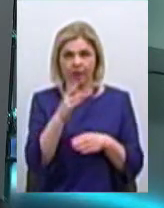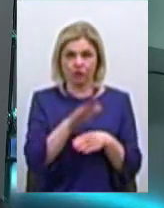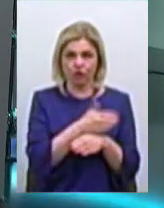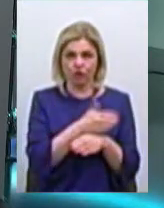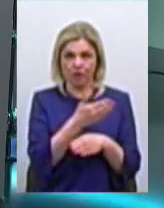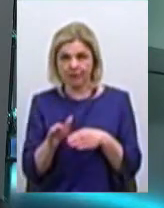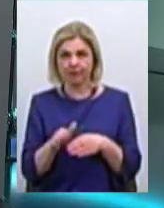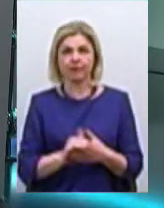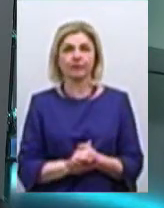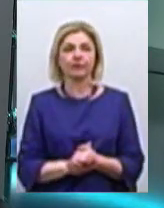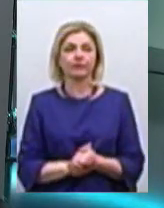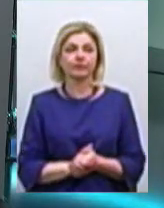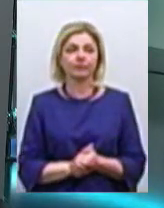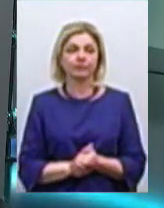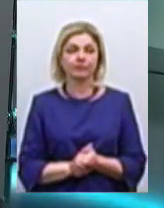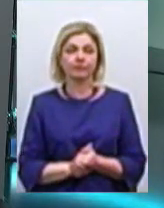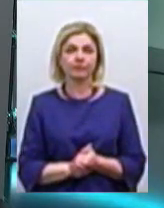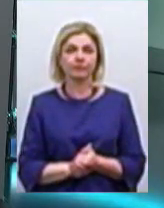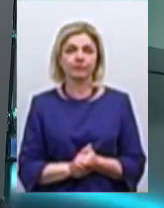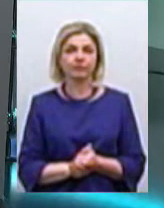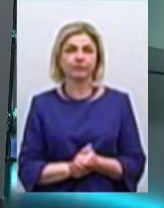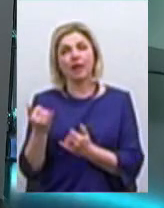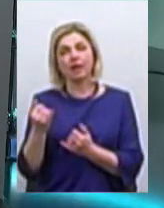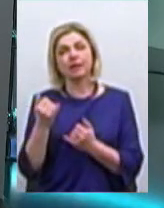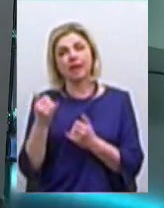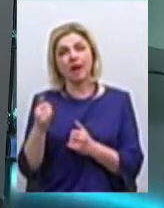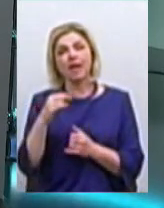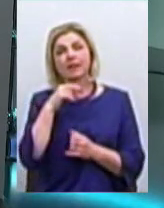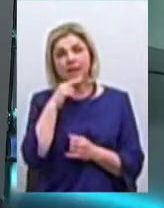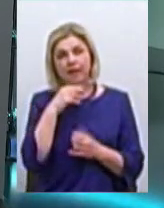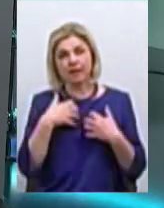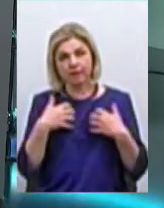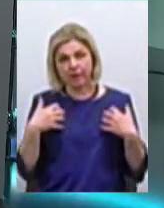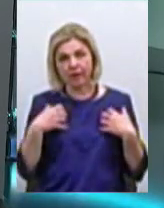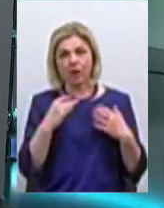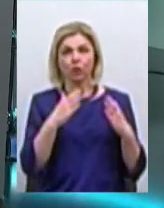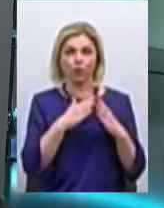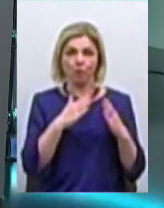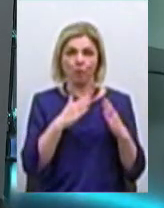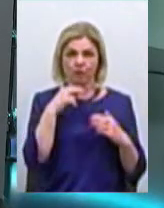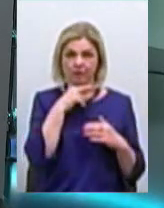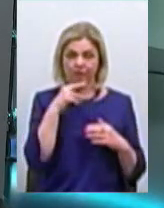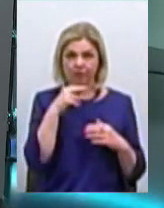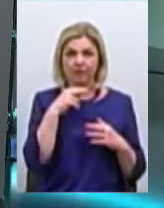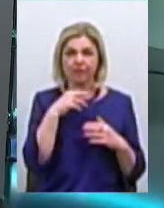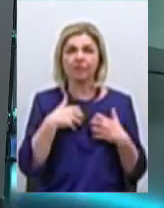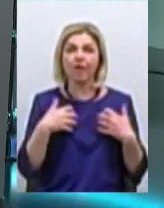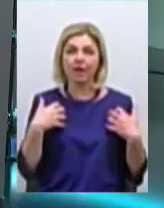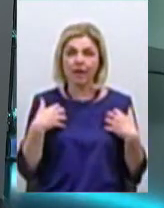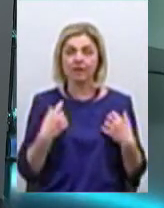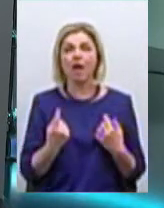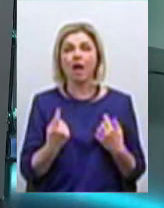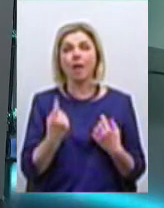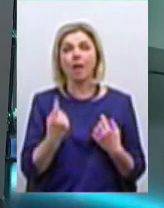частинки. Як для диких тваринок, так і для домашніх тварин. Ну, в першу чергу,